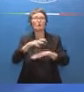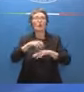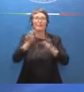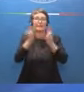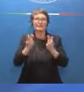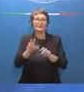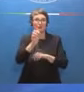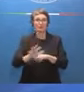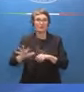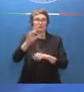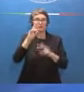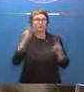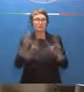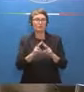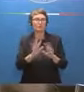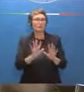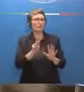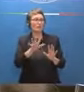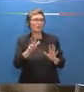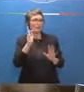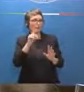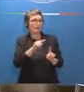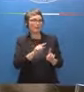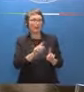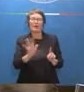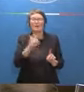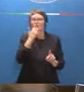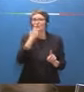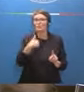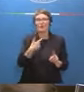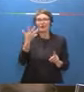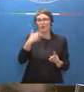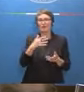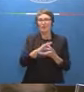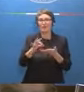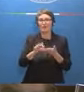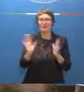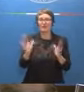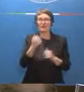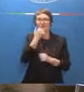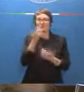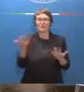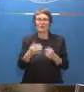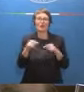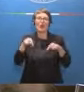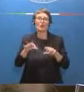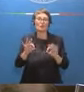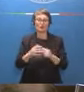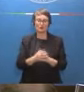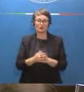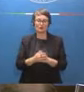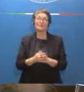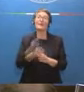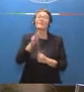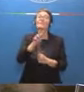ci sarà il 24